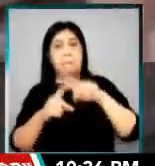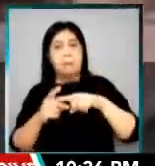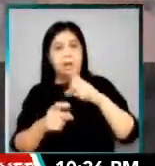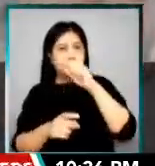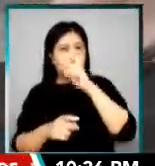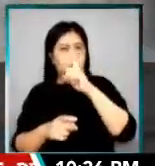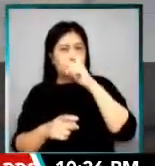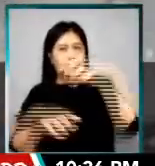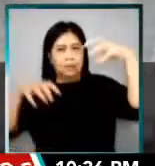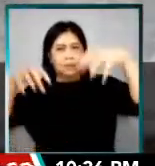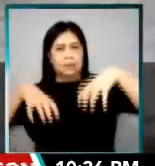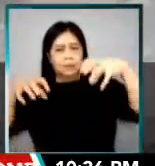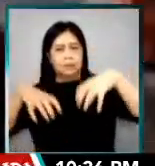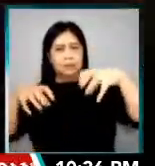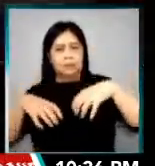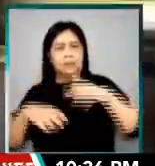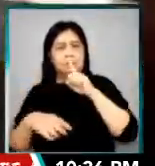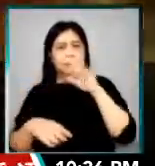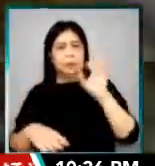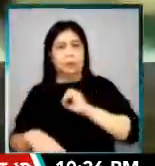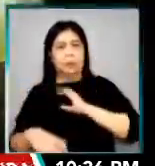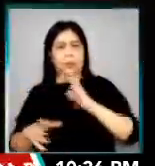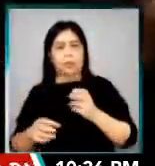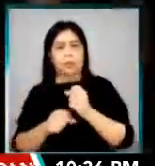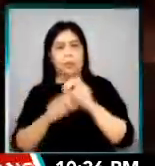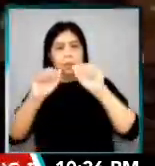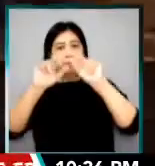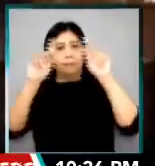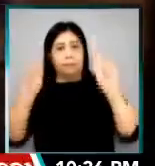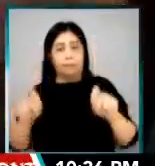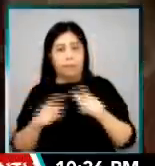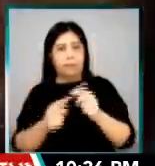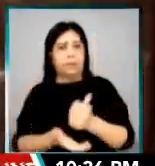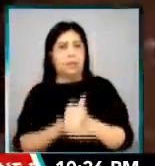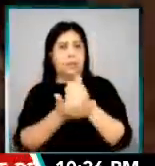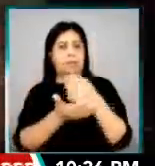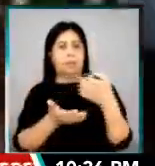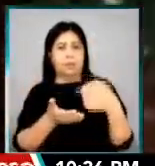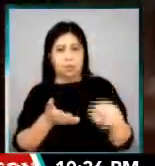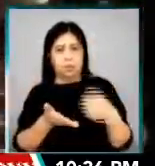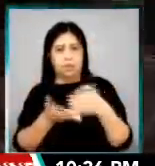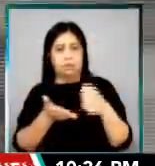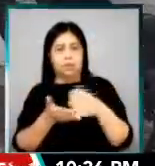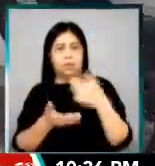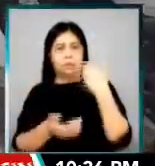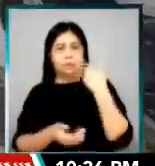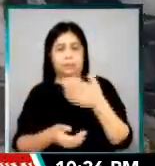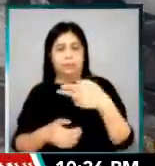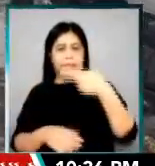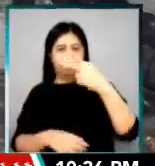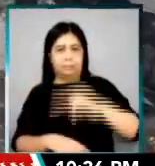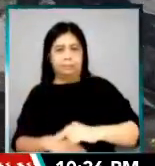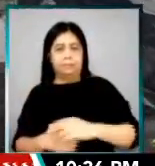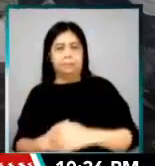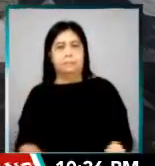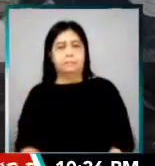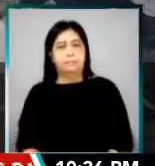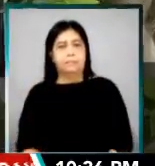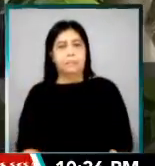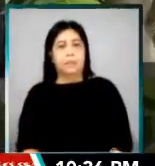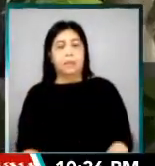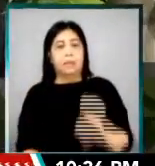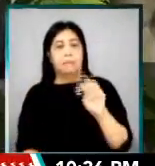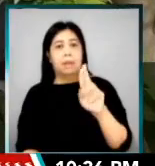naulanan. Nangako ang may-ari ng ginagawang apartment na tutulong sa gastusin ng pagpapalibing sa bata. Sa Marilao, Bulacan, isa